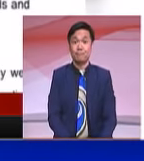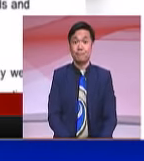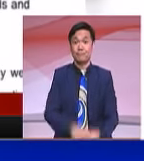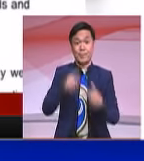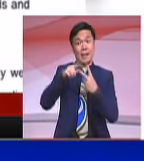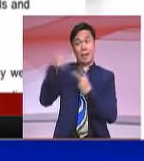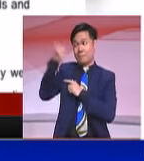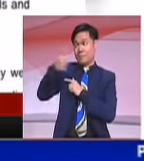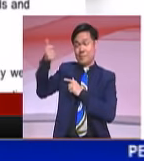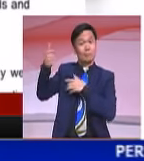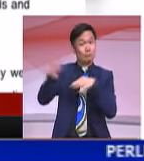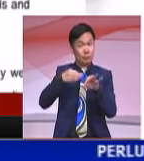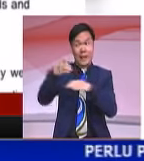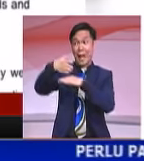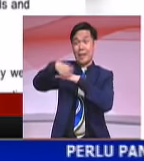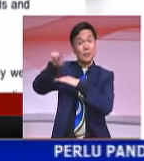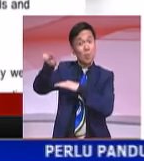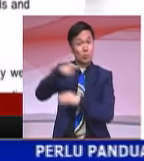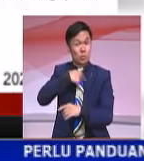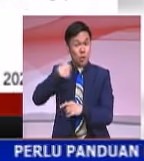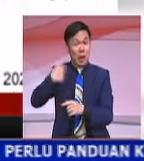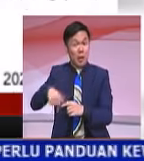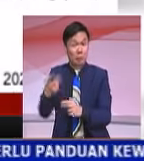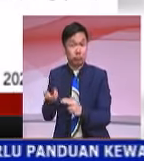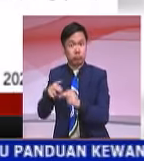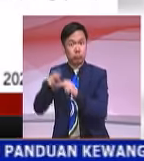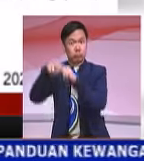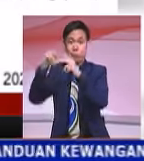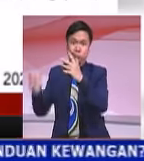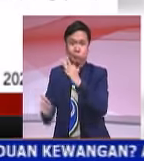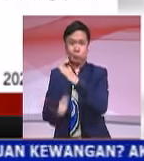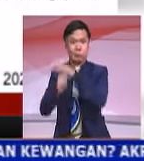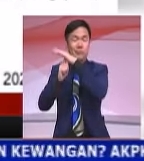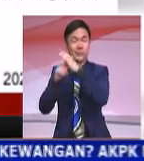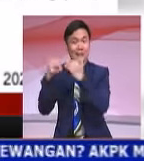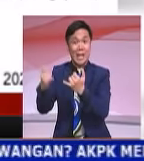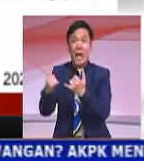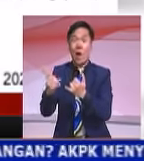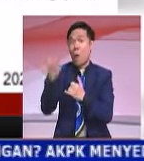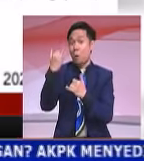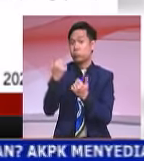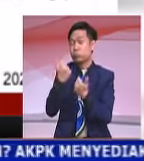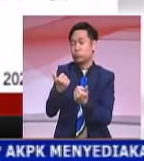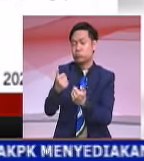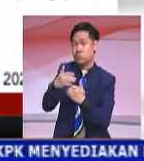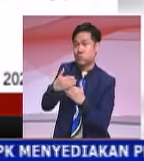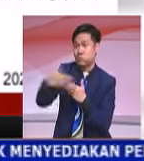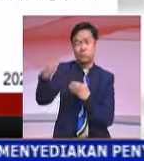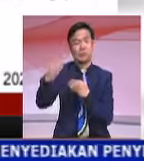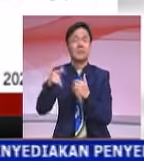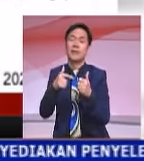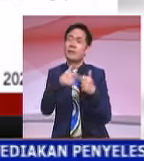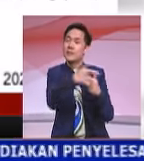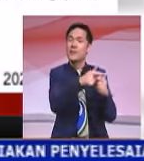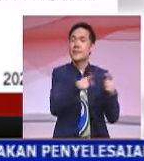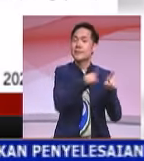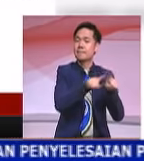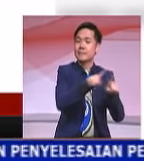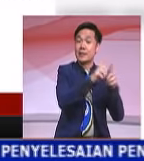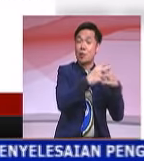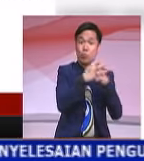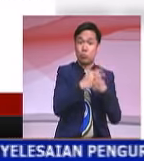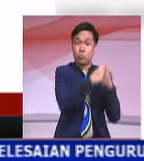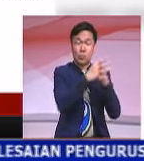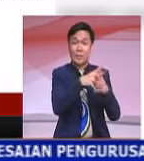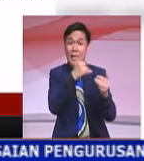Tambahnya, ekspor ke China mencatatkan kenaikan baharu pada 2020 dan merupakan momentum yang sama untuk Amerika Syarikat yang